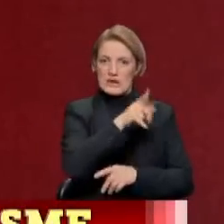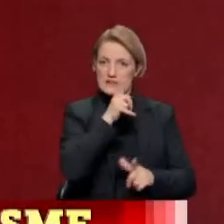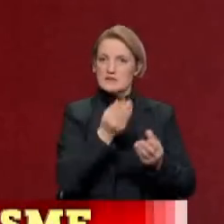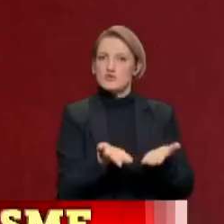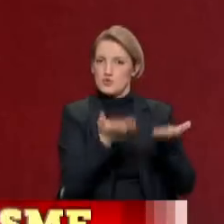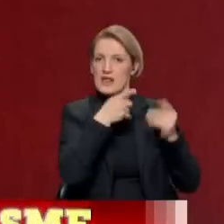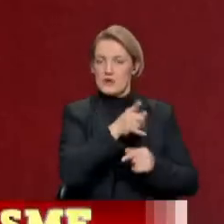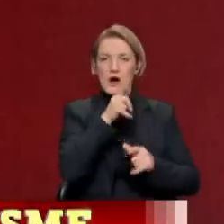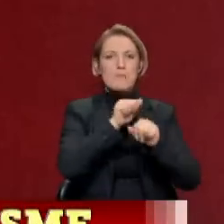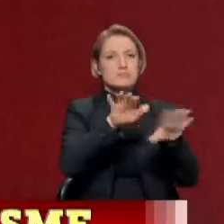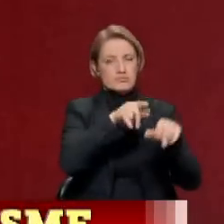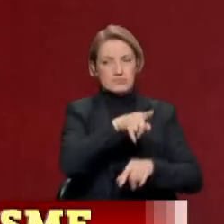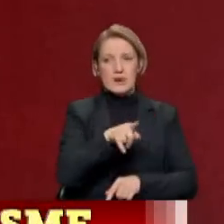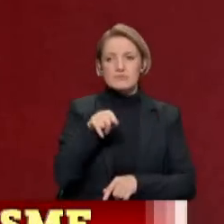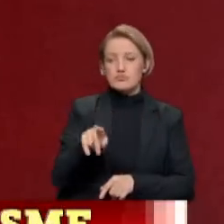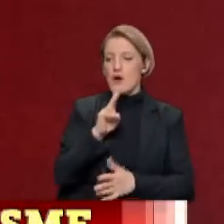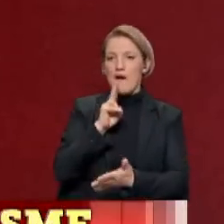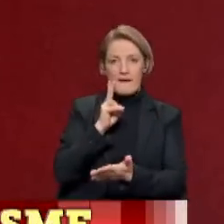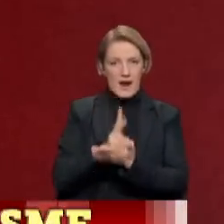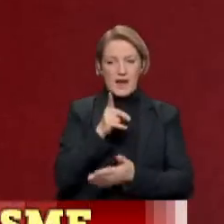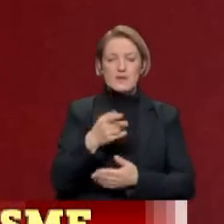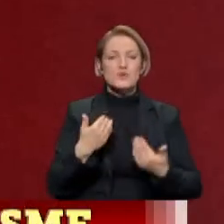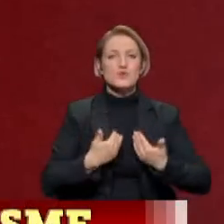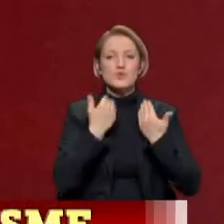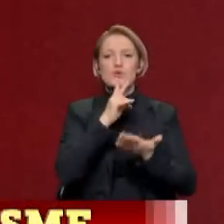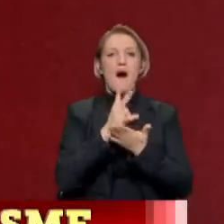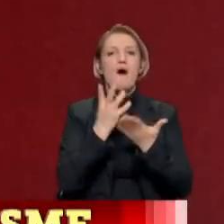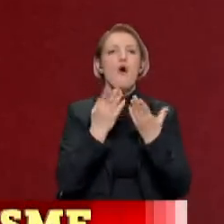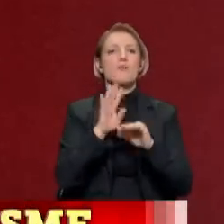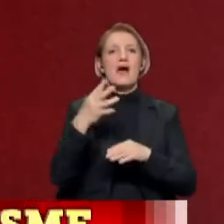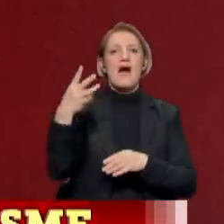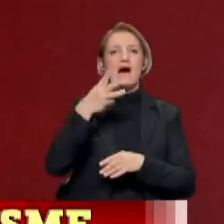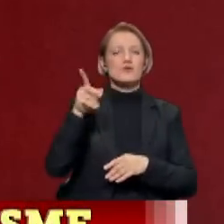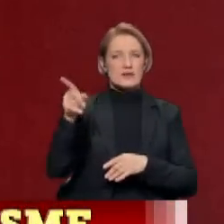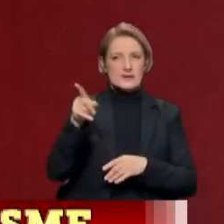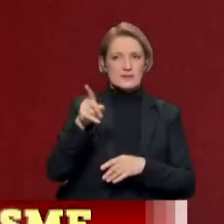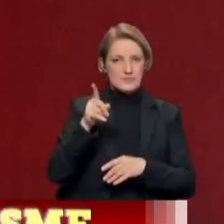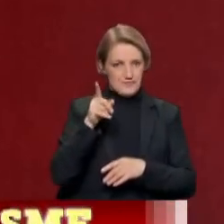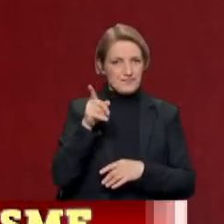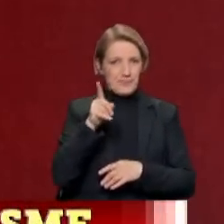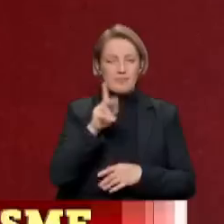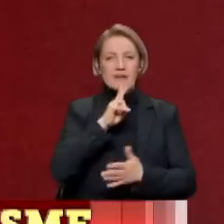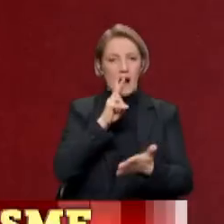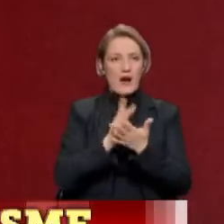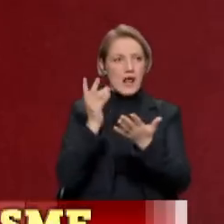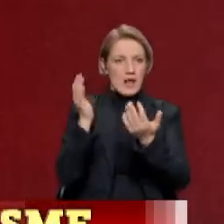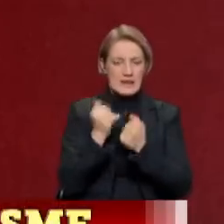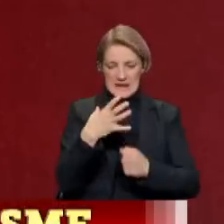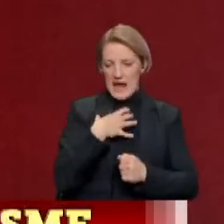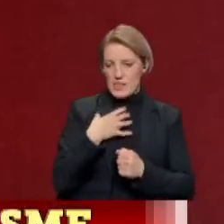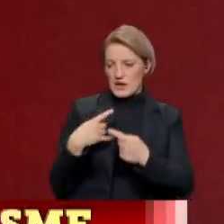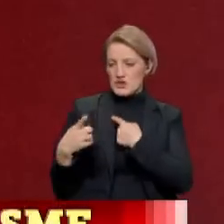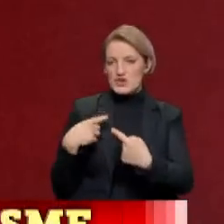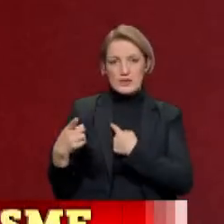kararın aslında ucube bir karar olduğunu, bir hukuk kararı olmadığını, Erdoğan'ın iradesi ve inisiyatifiyle alındığını kendi